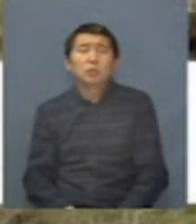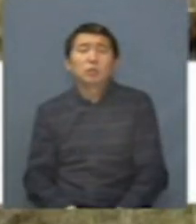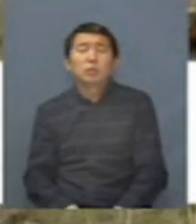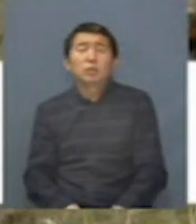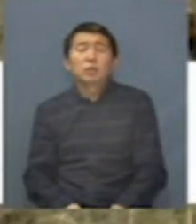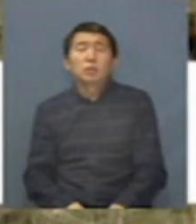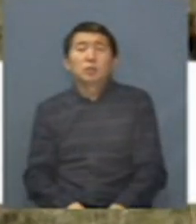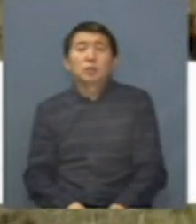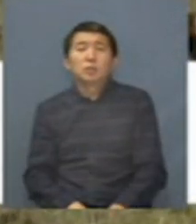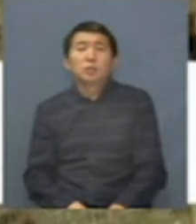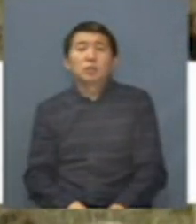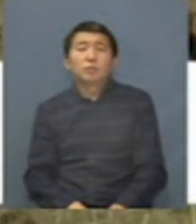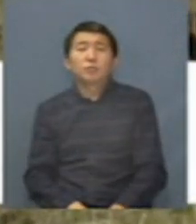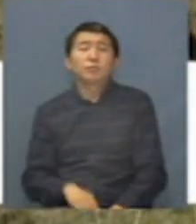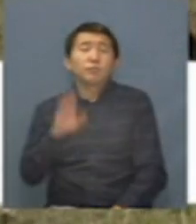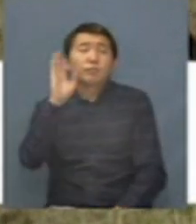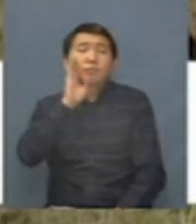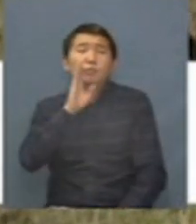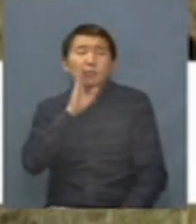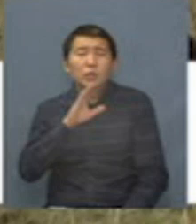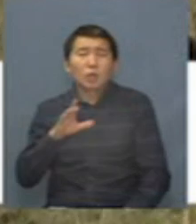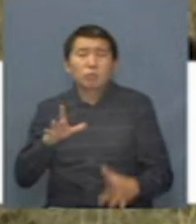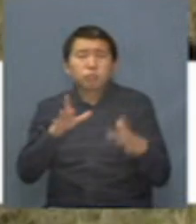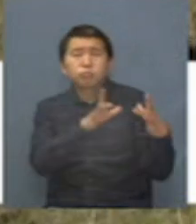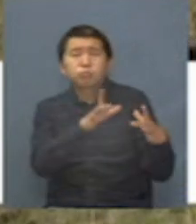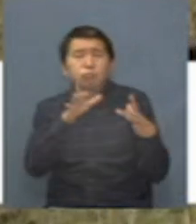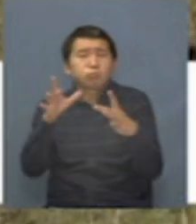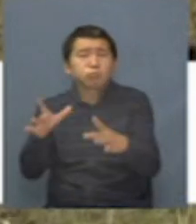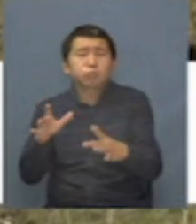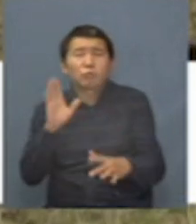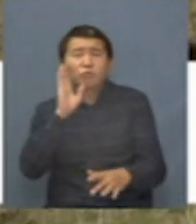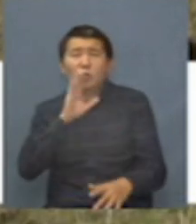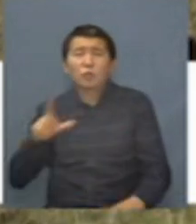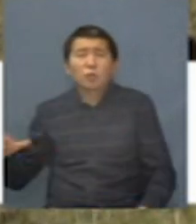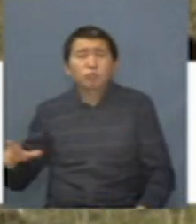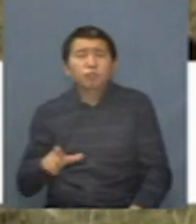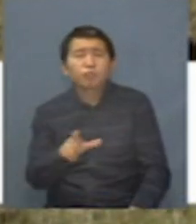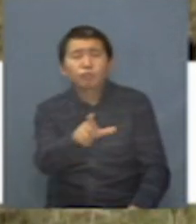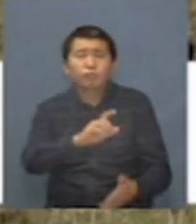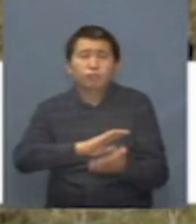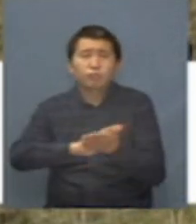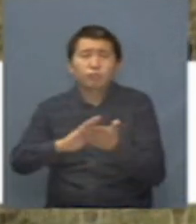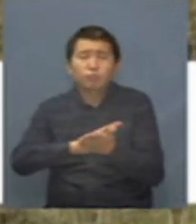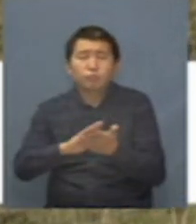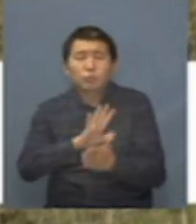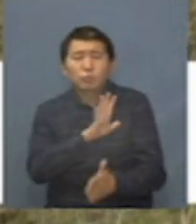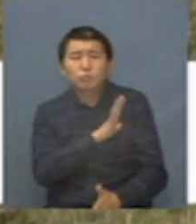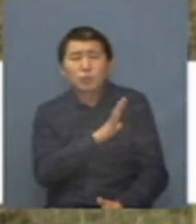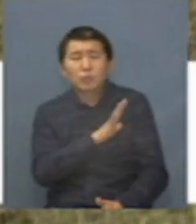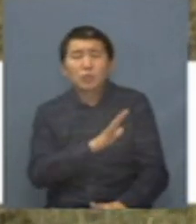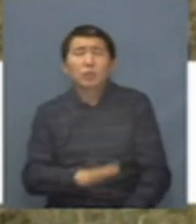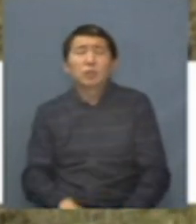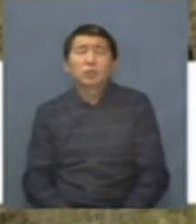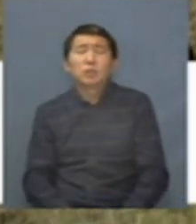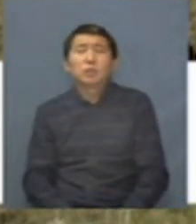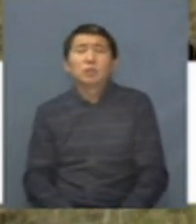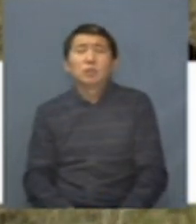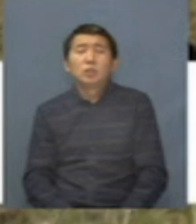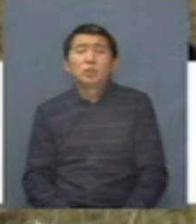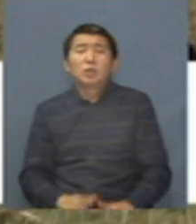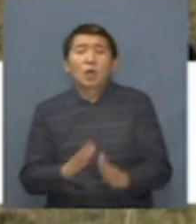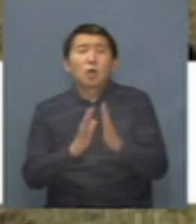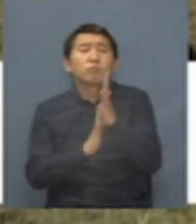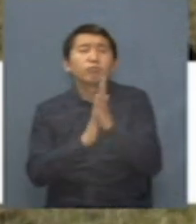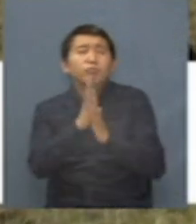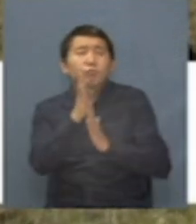ұйымдастырылып, көлдердің аумағын, ауылдағы бұлақтардың көзі ашылып, және де санитарлық тазалау жұмыстары, шөп шабу